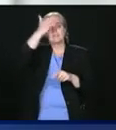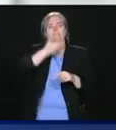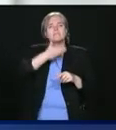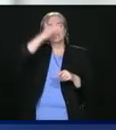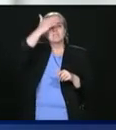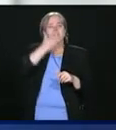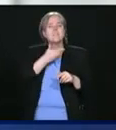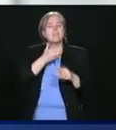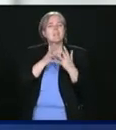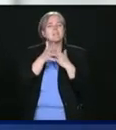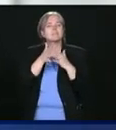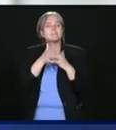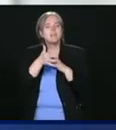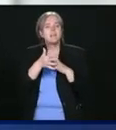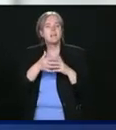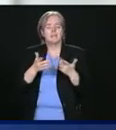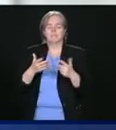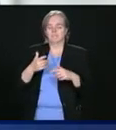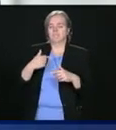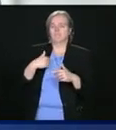production